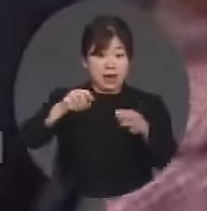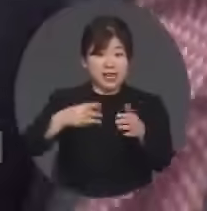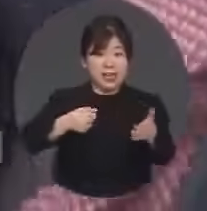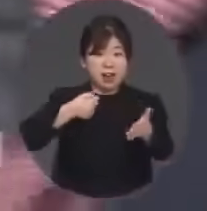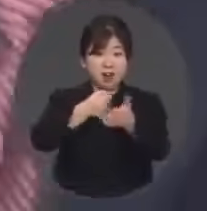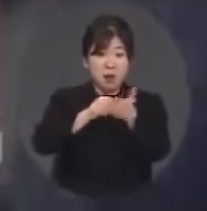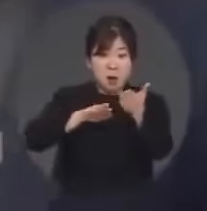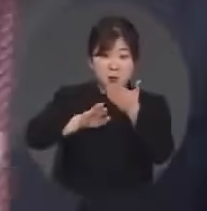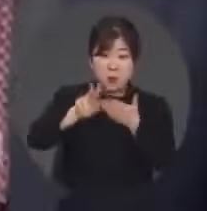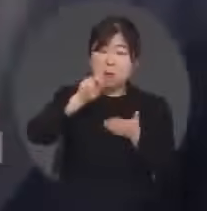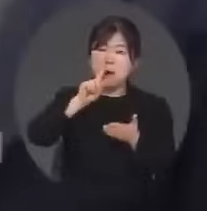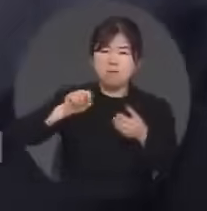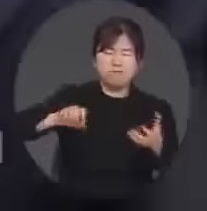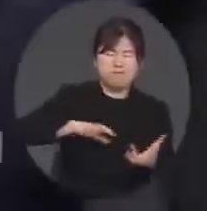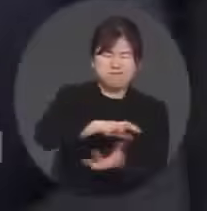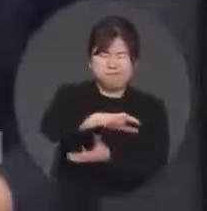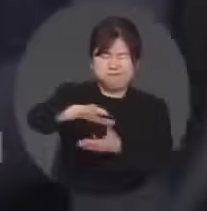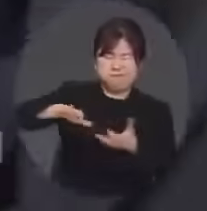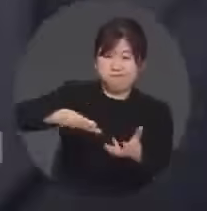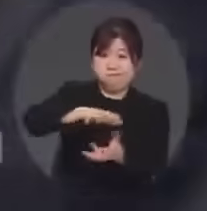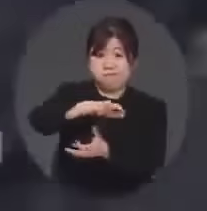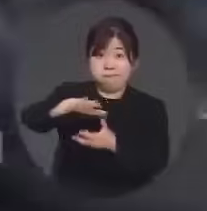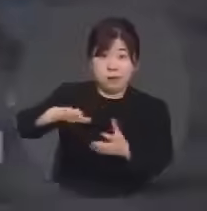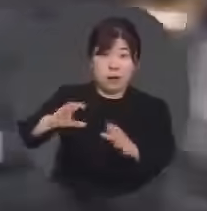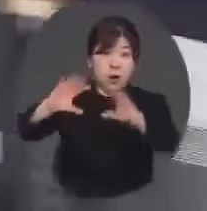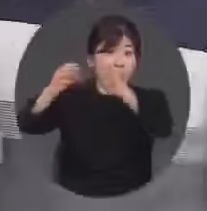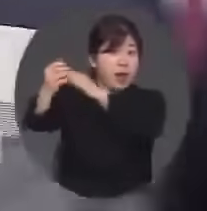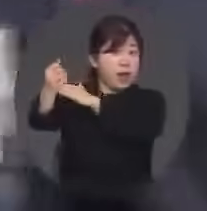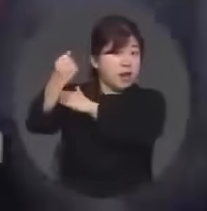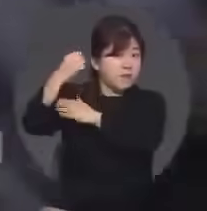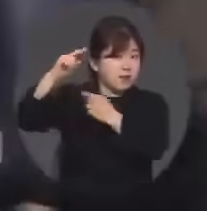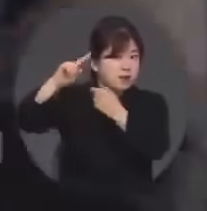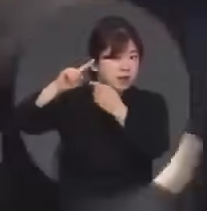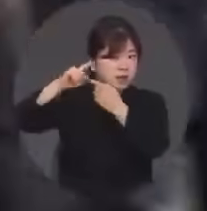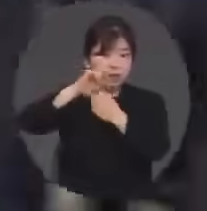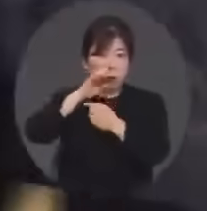가운데 공천 작업에 속도를 내고 있는 국민의힘이